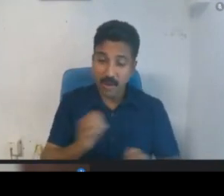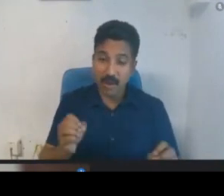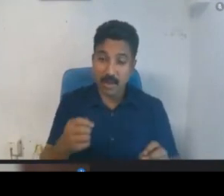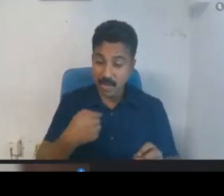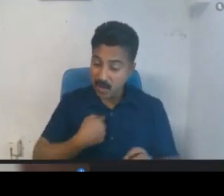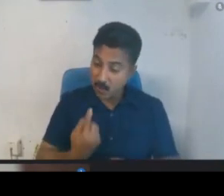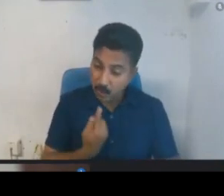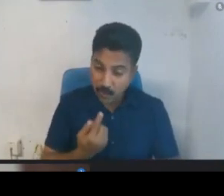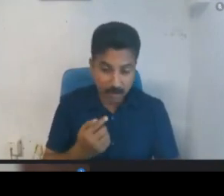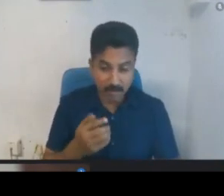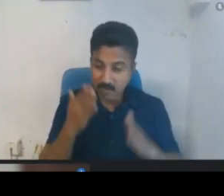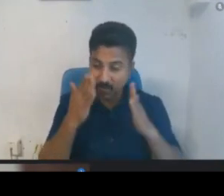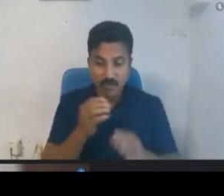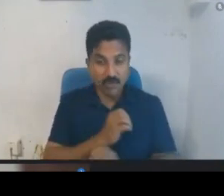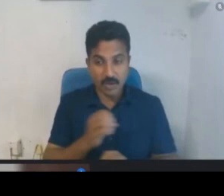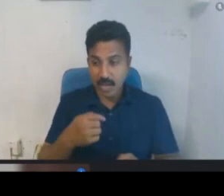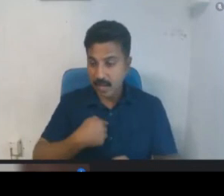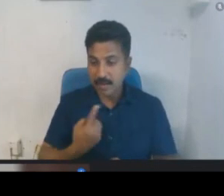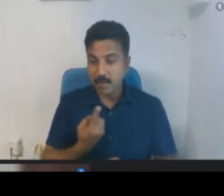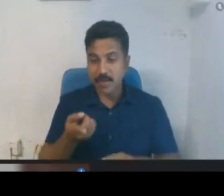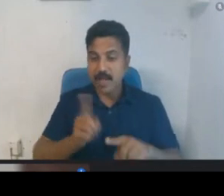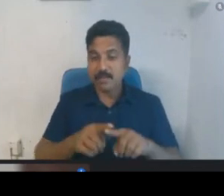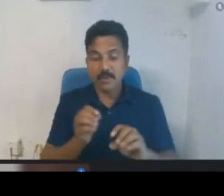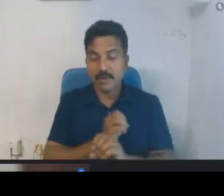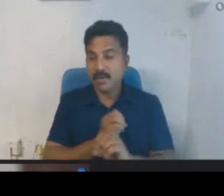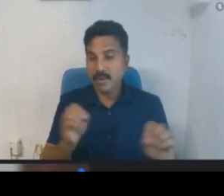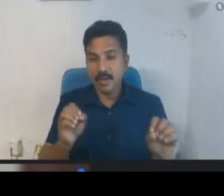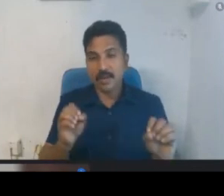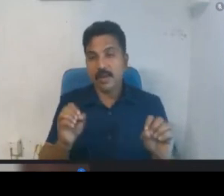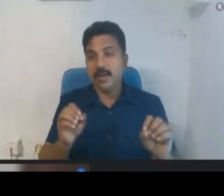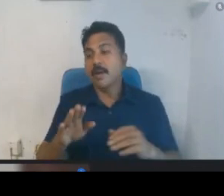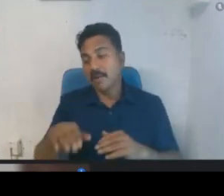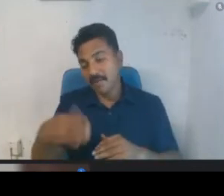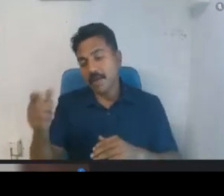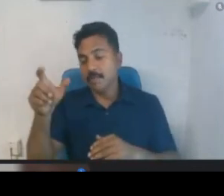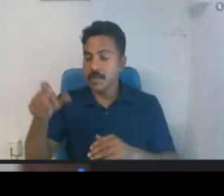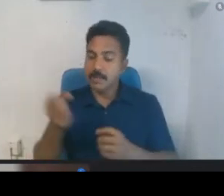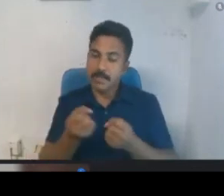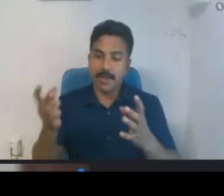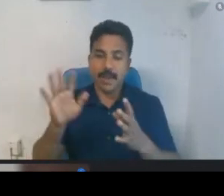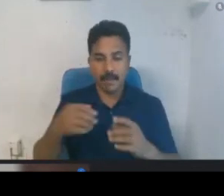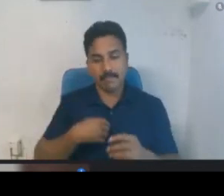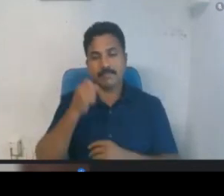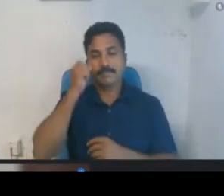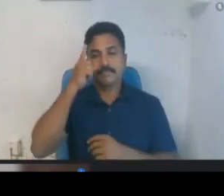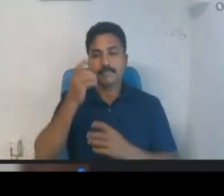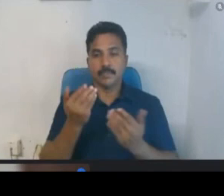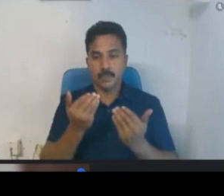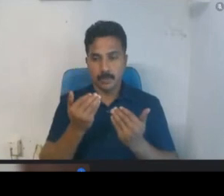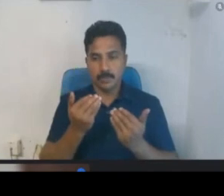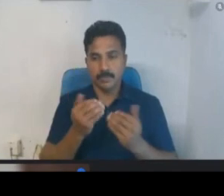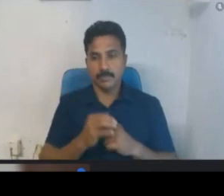കാര്യമല്ല, ഇത് എനിക്ക് മാത്രം ജീവിതത്തിൽ അബ്നോർമൽ ആയിട്ട് സംഭവിക്കുന്ന ഒരു കാര്യമല്ല എന്ന് മനസ്സിലാക്കി തരുന്നതിന്റെ ഒരു തെളിവാണ്.